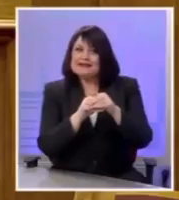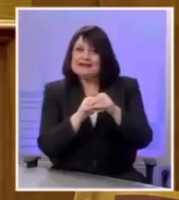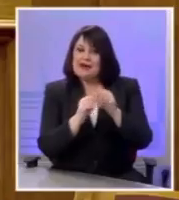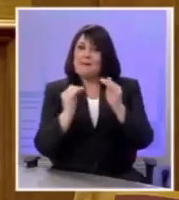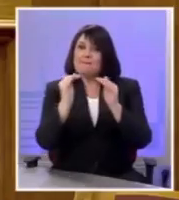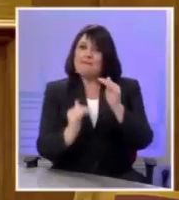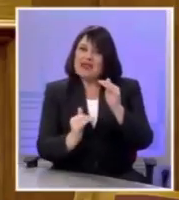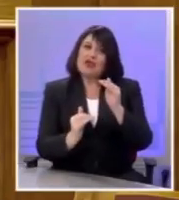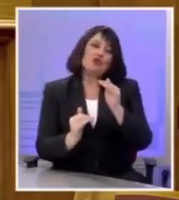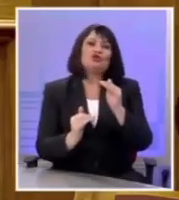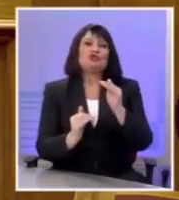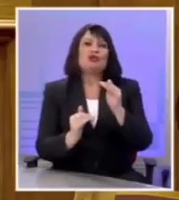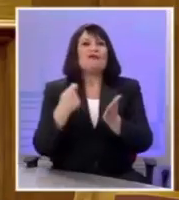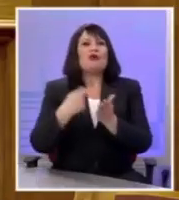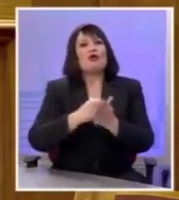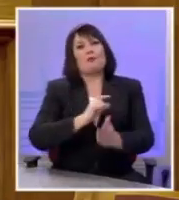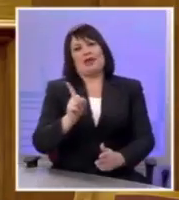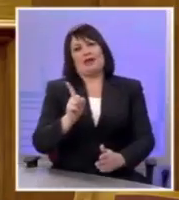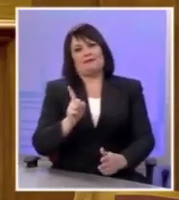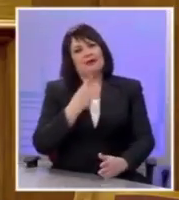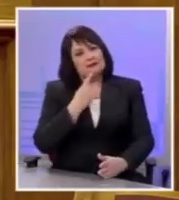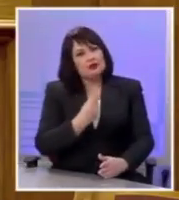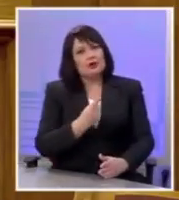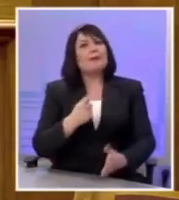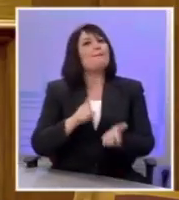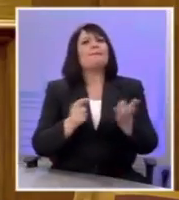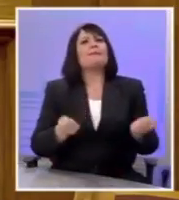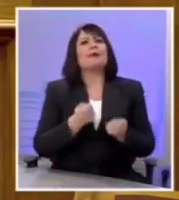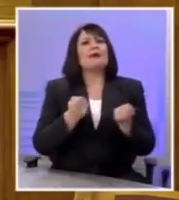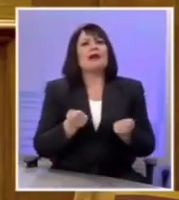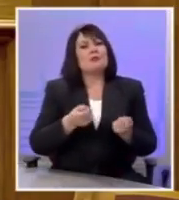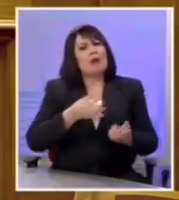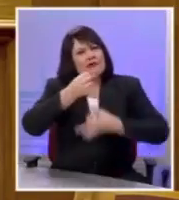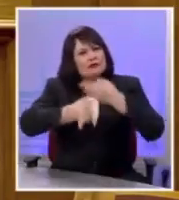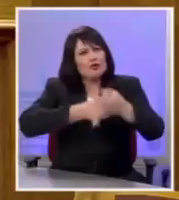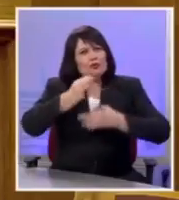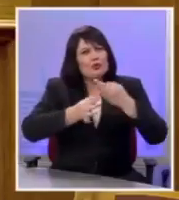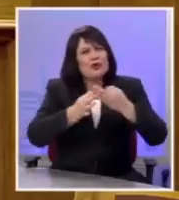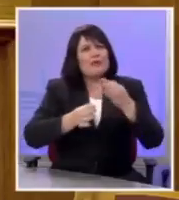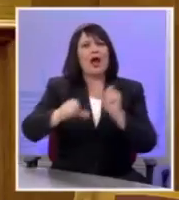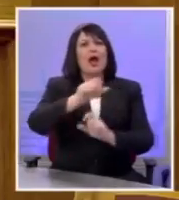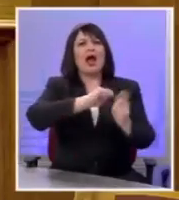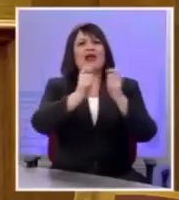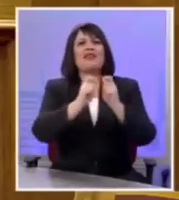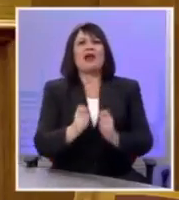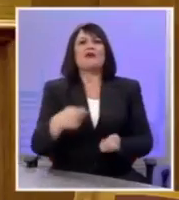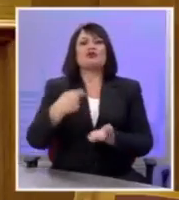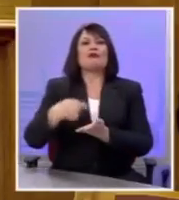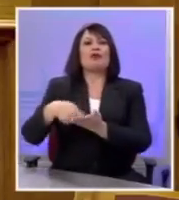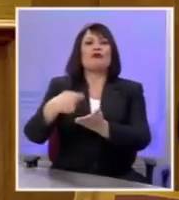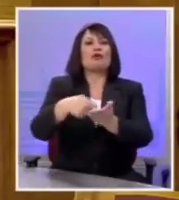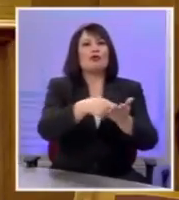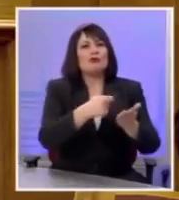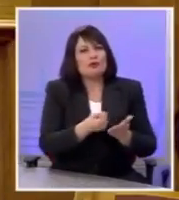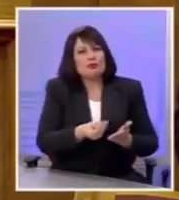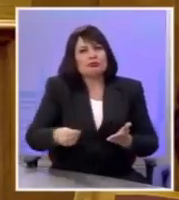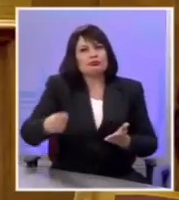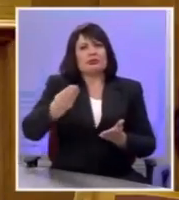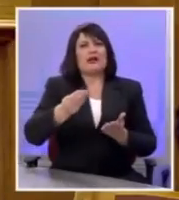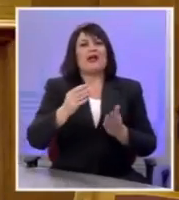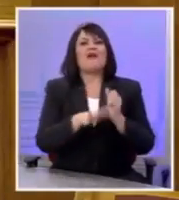μείωση των φόρων. Αυτό που πρέπει να κάνουμε είναι αυτό που σας είπα, η αναδιάρθρωση των φόρων και η διεύρυνση της